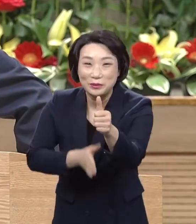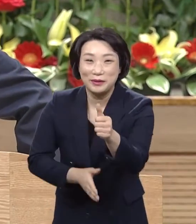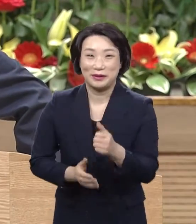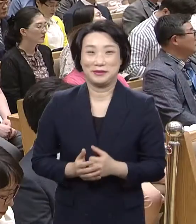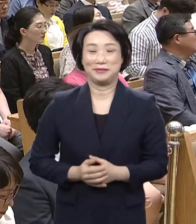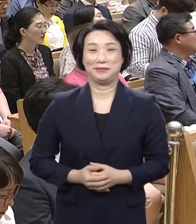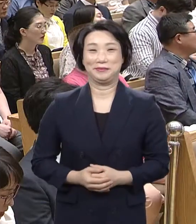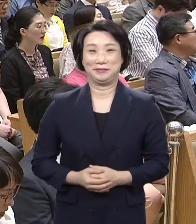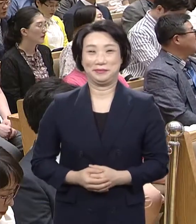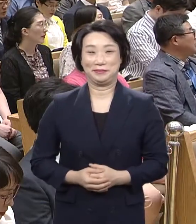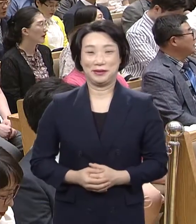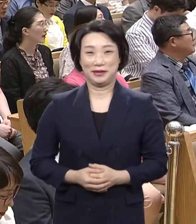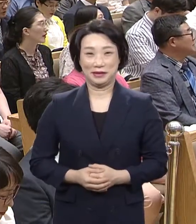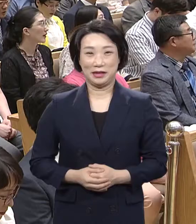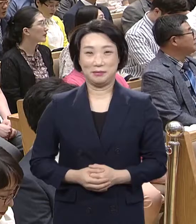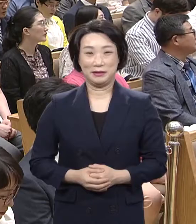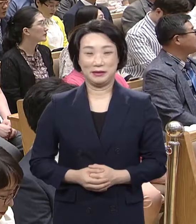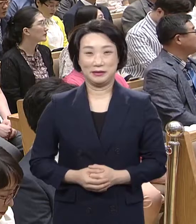이름으로 축원합니다.